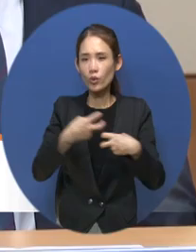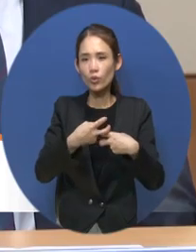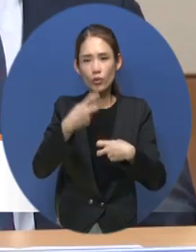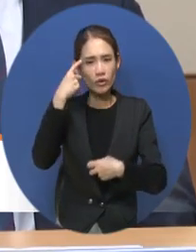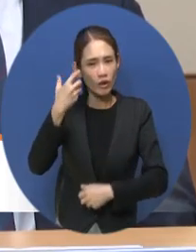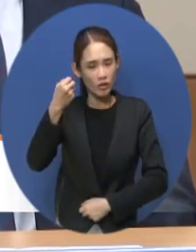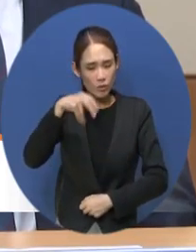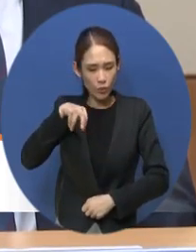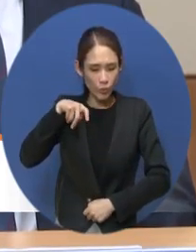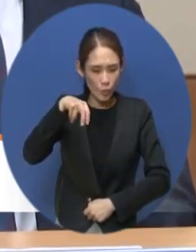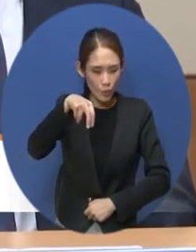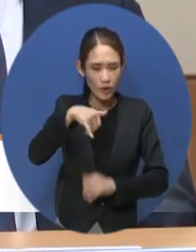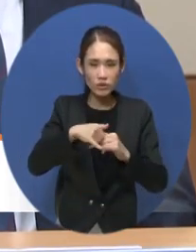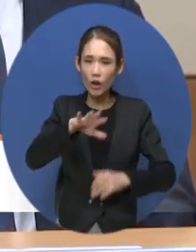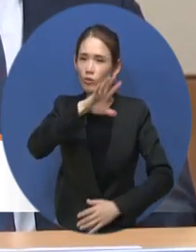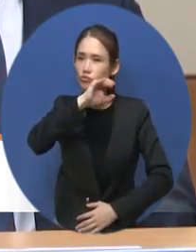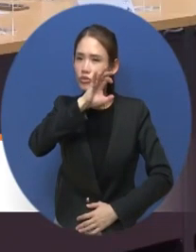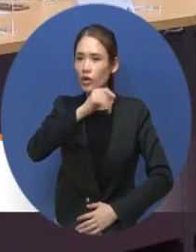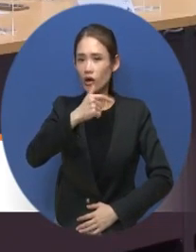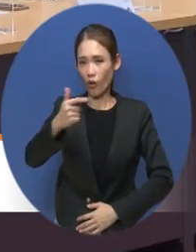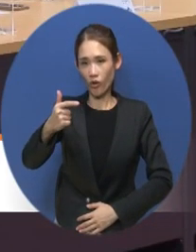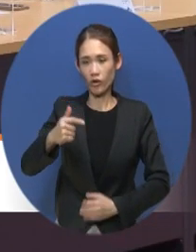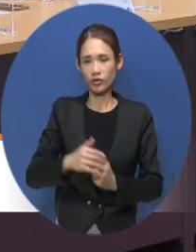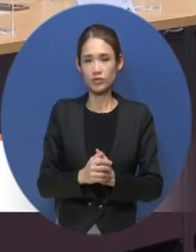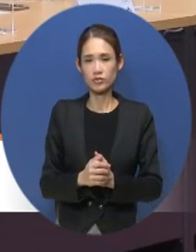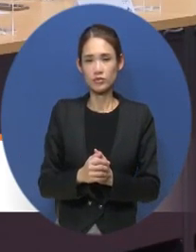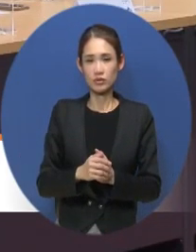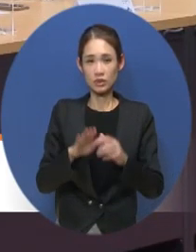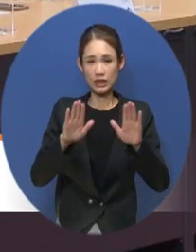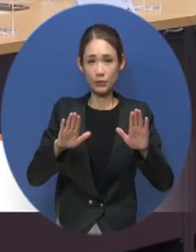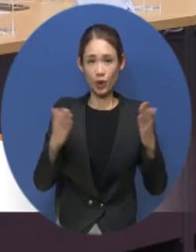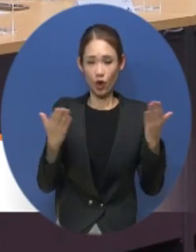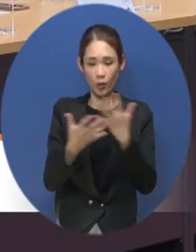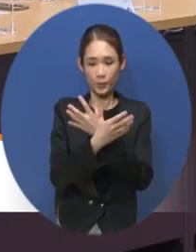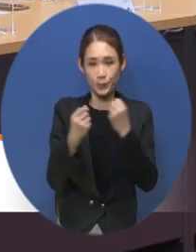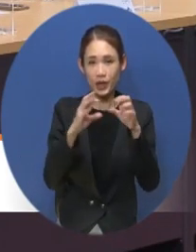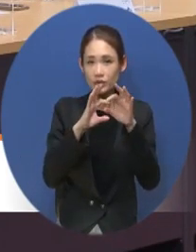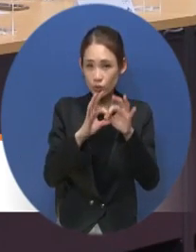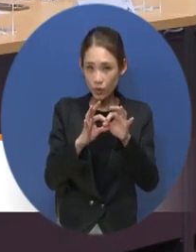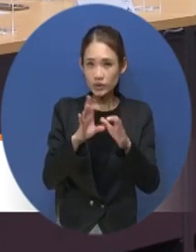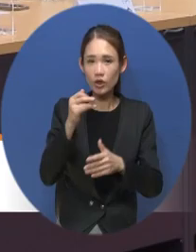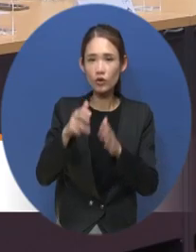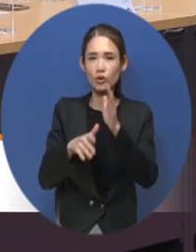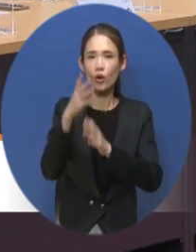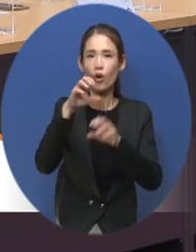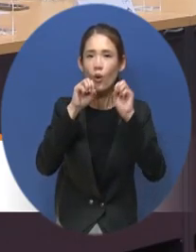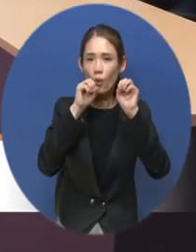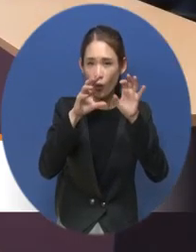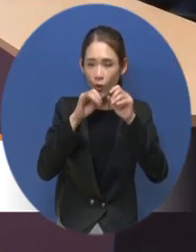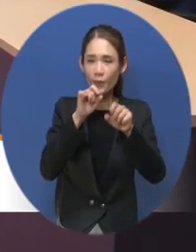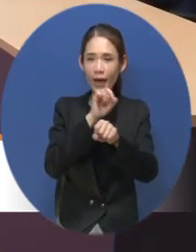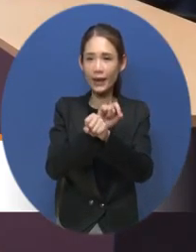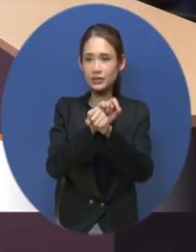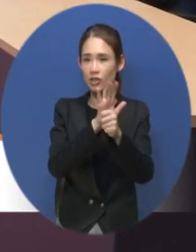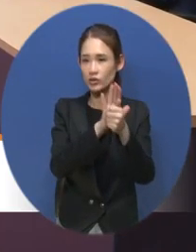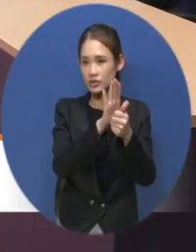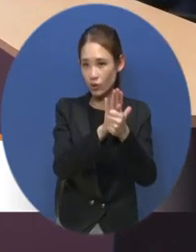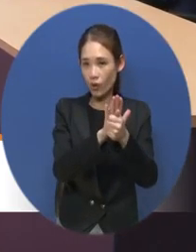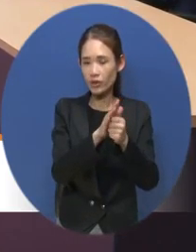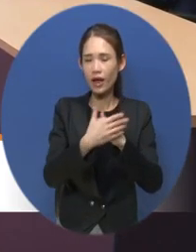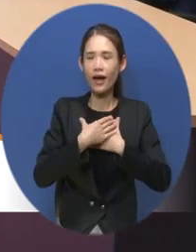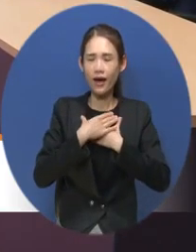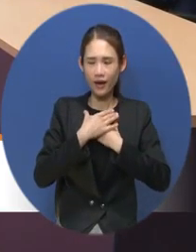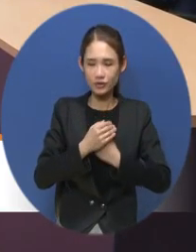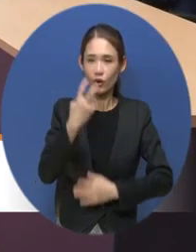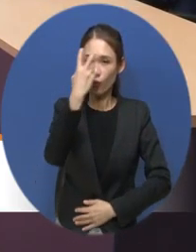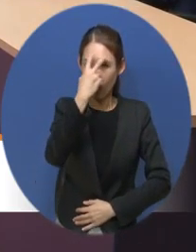보행자들의 불만이 커지고 있습니다. 이번 업무협약 체결로 여수시는 홍보 등 행정적 지원을 통해